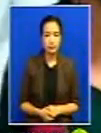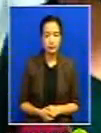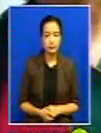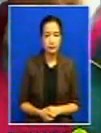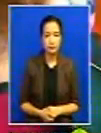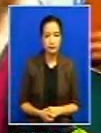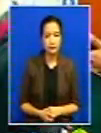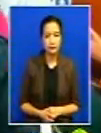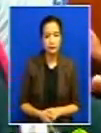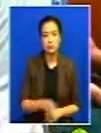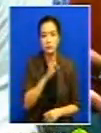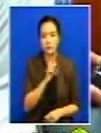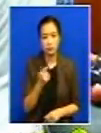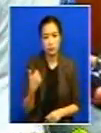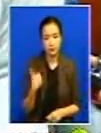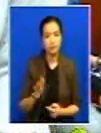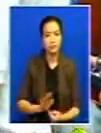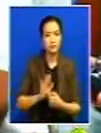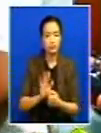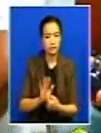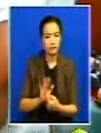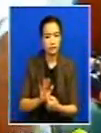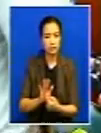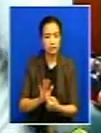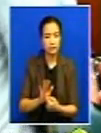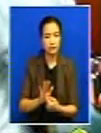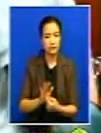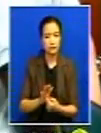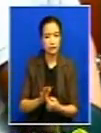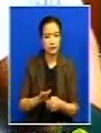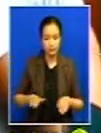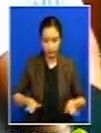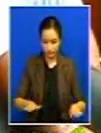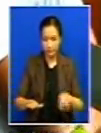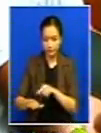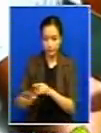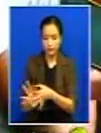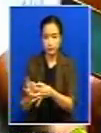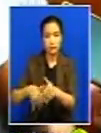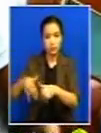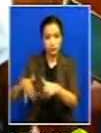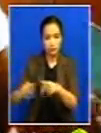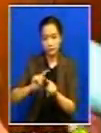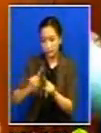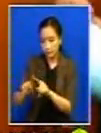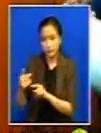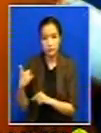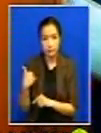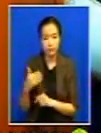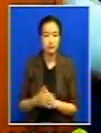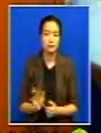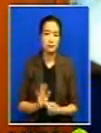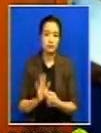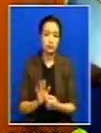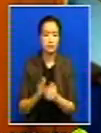ถ้าเกิดว่ามันจะต้องมีอย่างเช่นกรณีที่มันไปผ่านพื้นที่ที่เกี่ยวข้องกับชุมชนซึ่งมันมีความหลากหลายกว่าพื้นที่ที่เป็นอย่างเช่